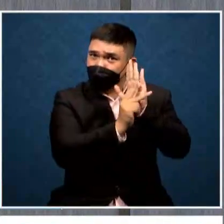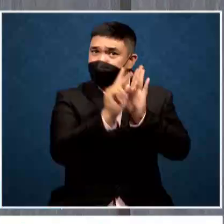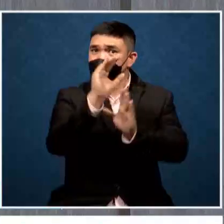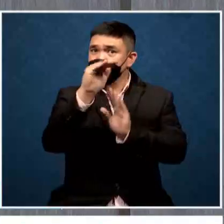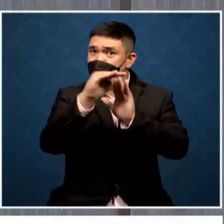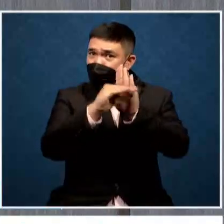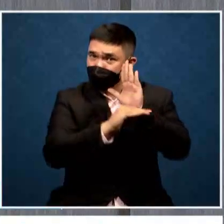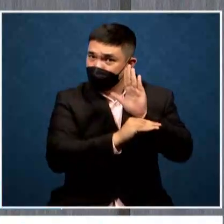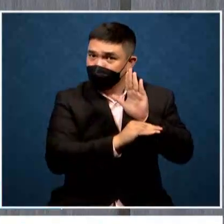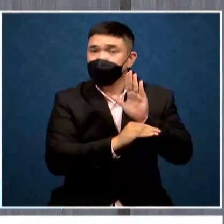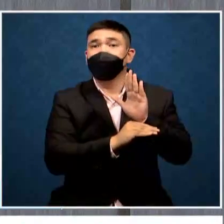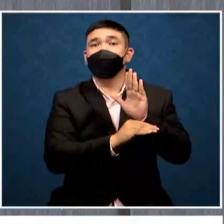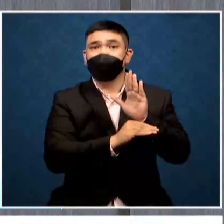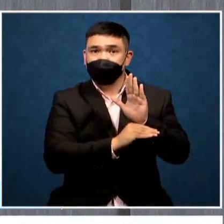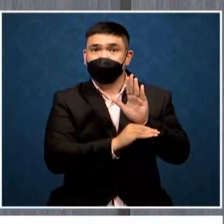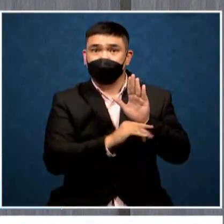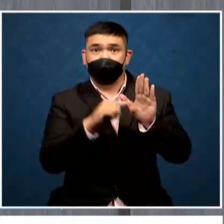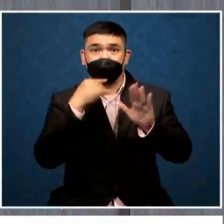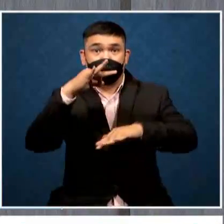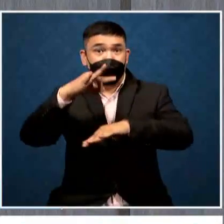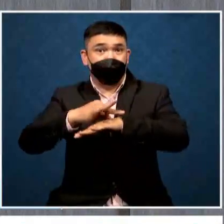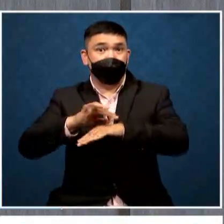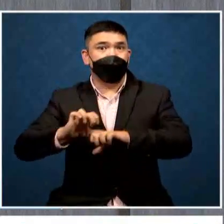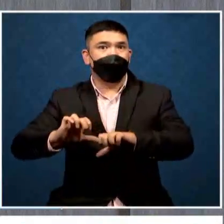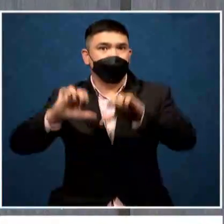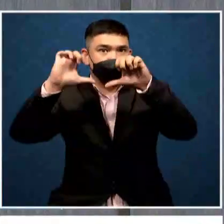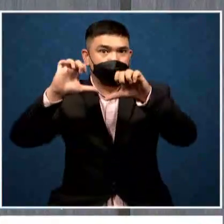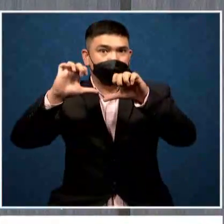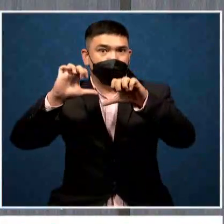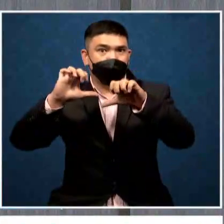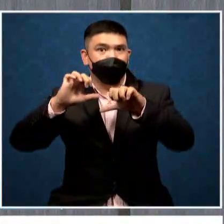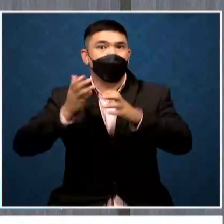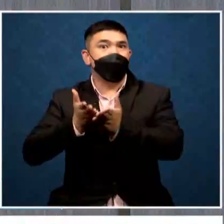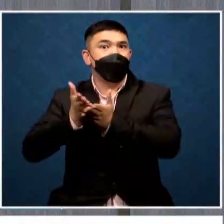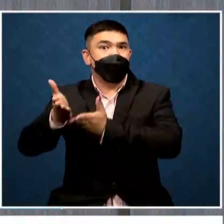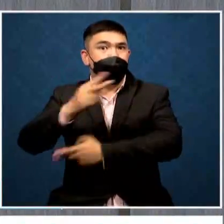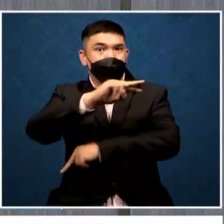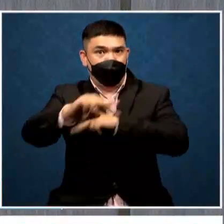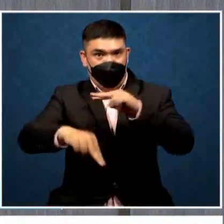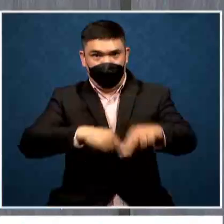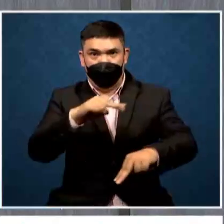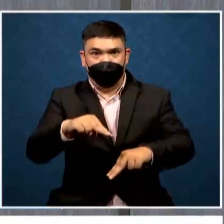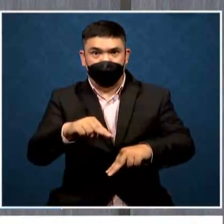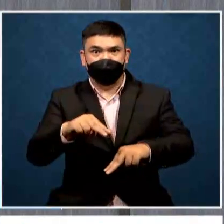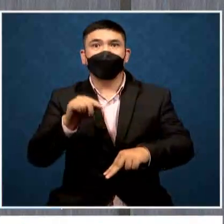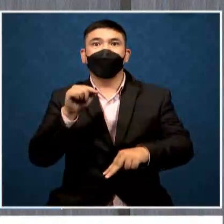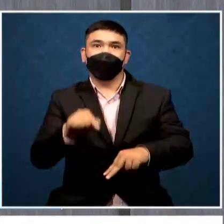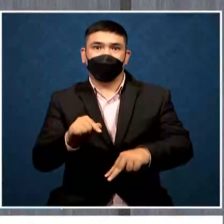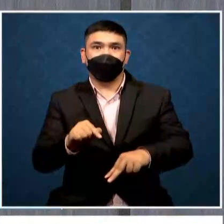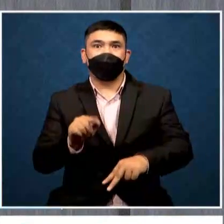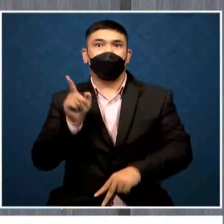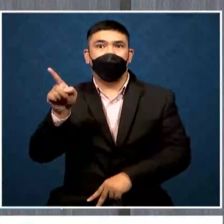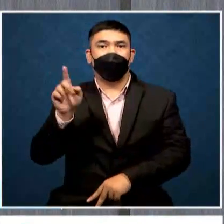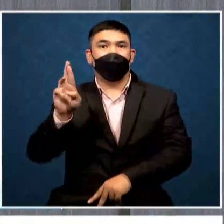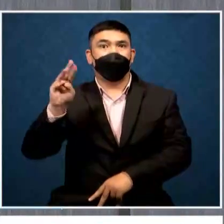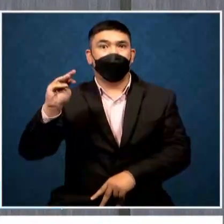คับนั้นก็คือข้าราชการฝ่ายปกครองอยู่ในการกำกับดูแลของท่านรัฐมนต